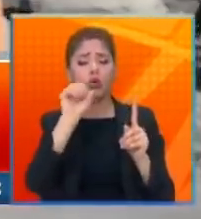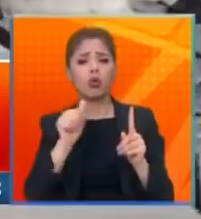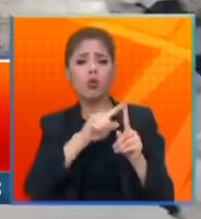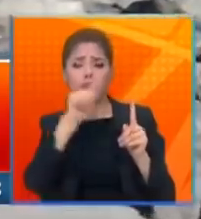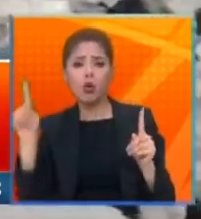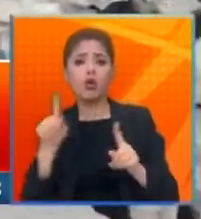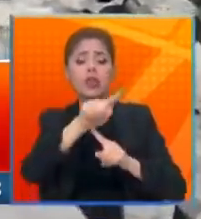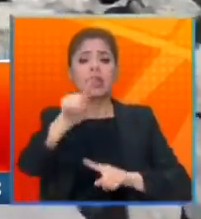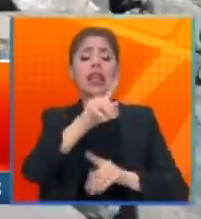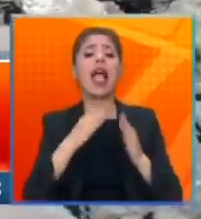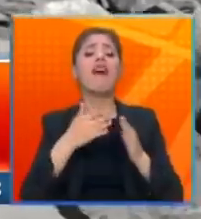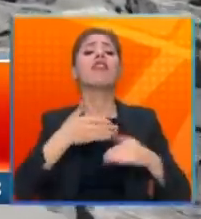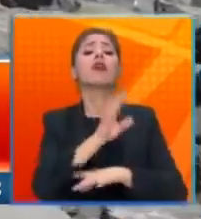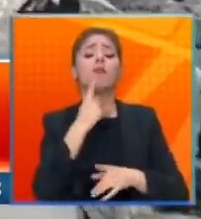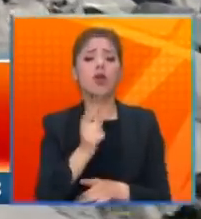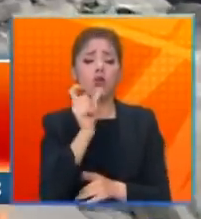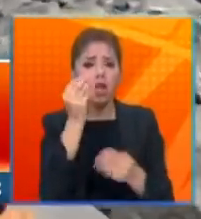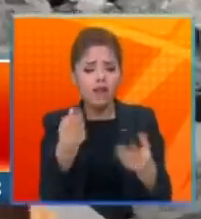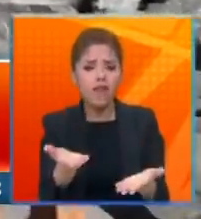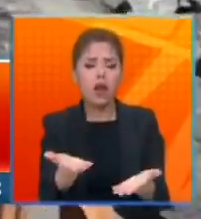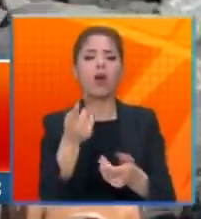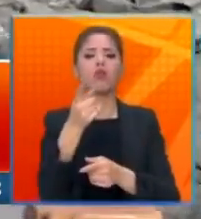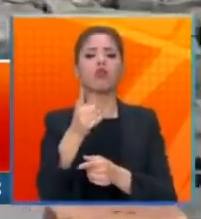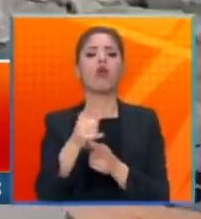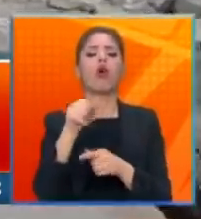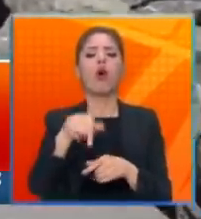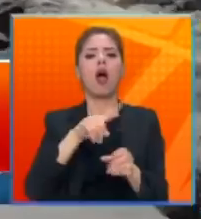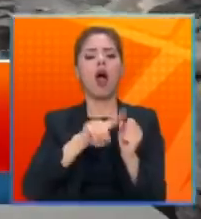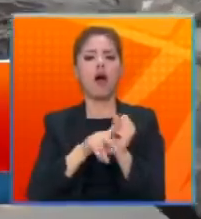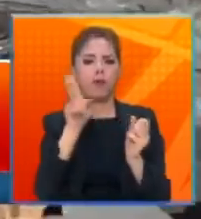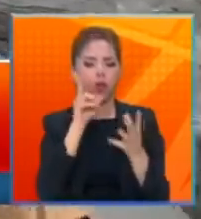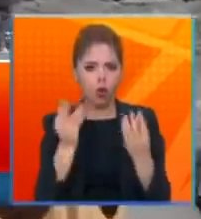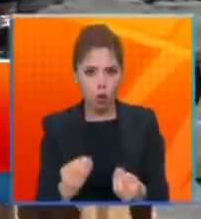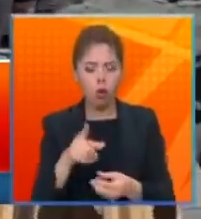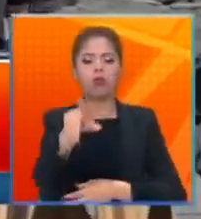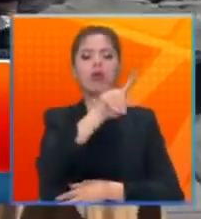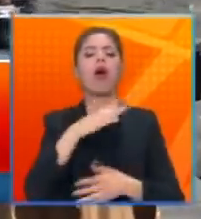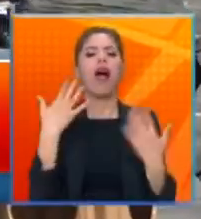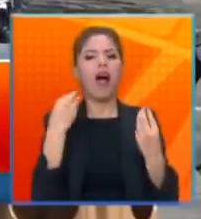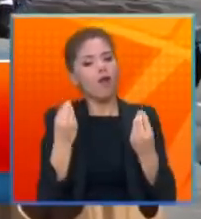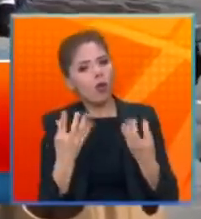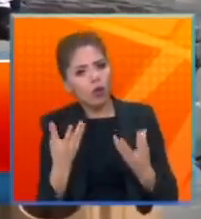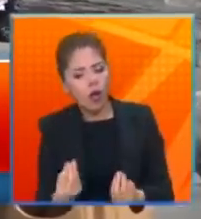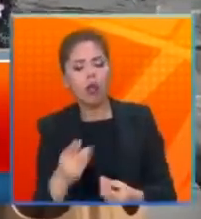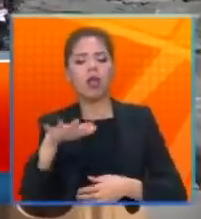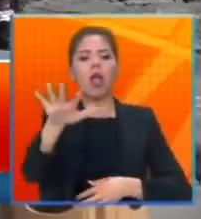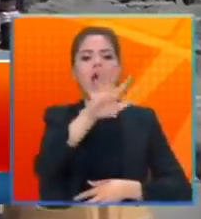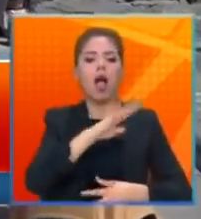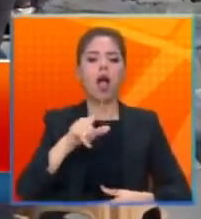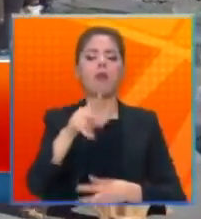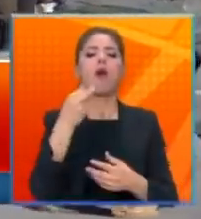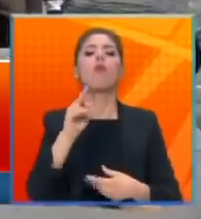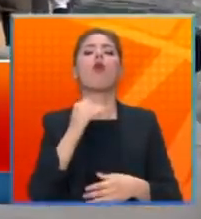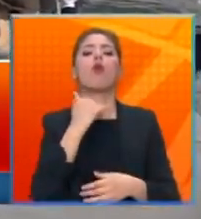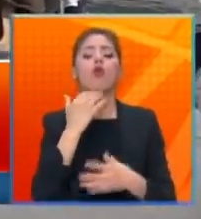mümkün olduğunca evinizden çıkmayın uyarısında bulunuyorlar. Ama bugün hafta sonu havada nispeten daha güzel olduğu için işte buraların